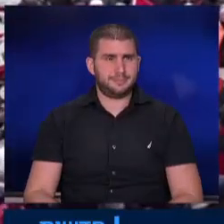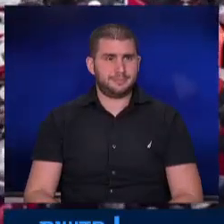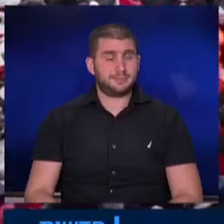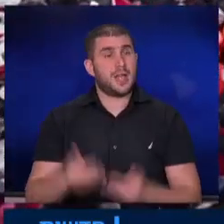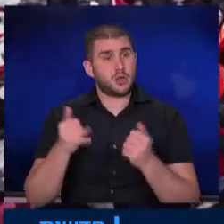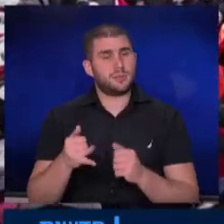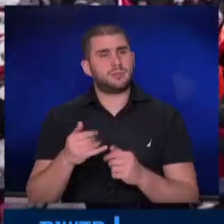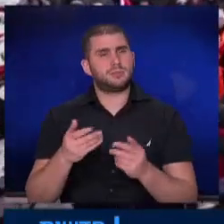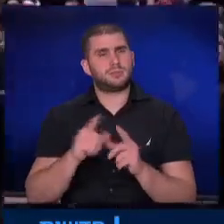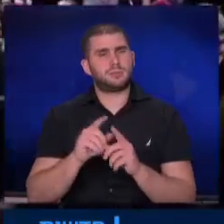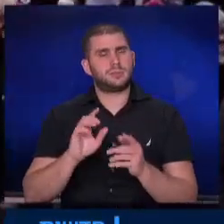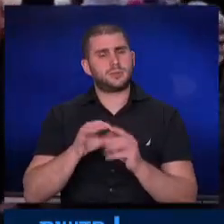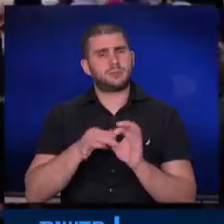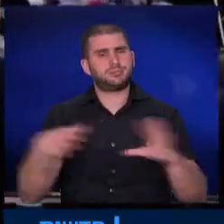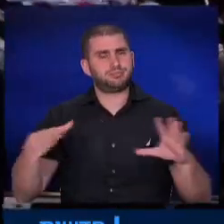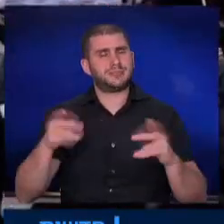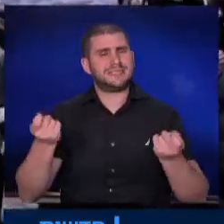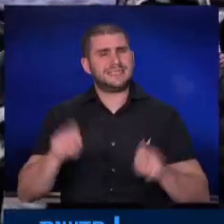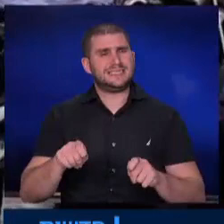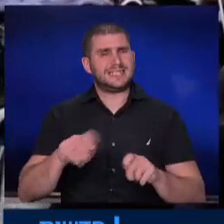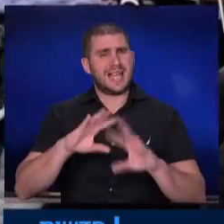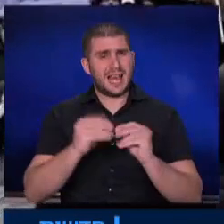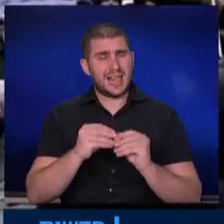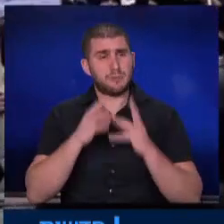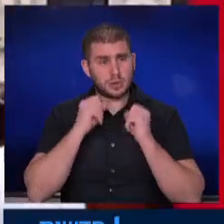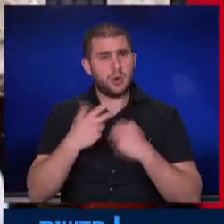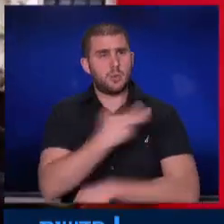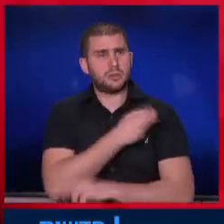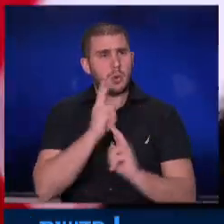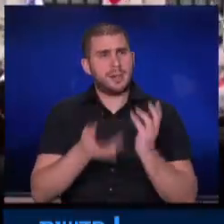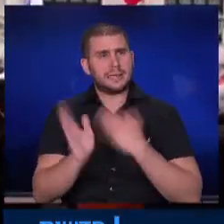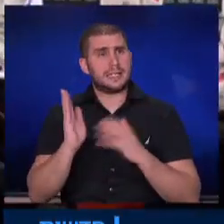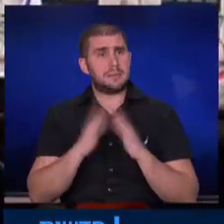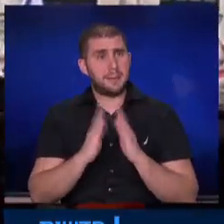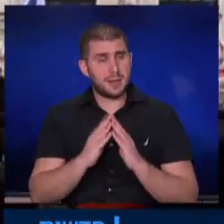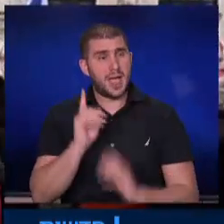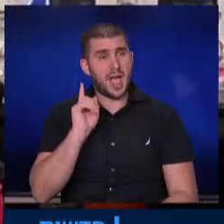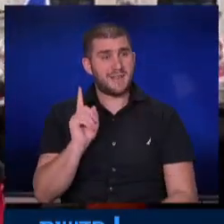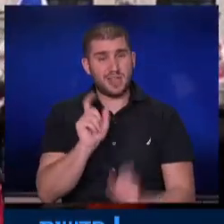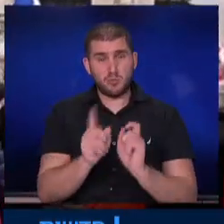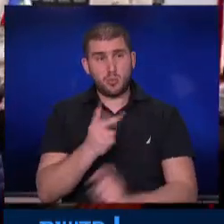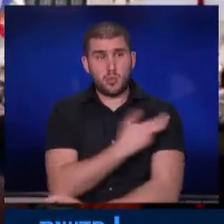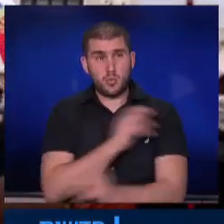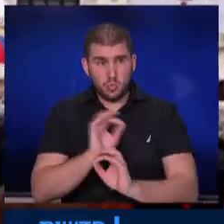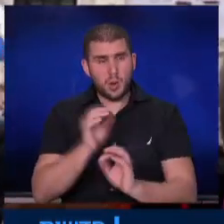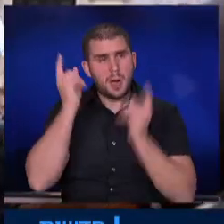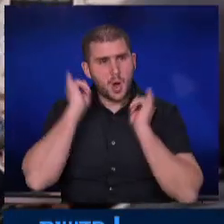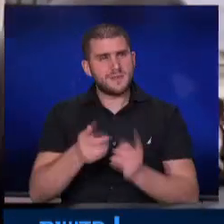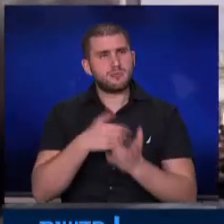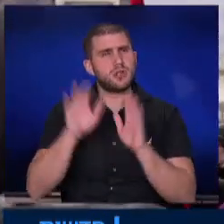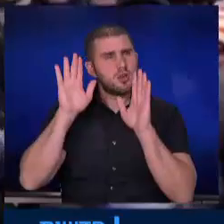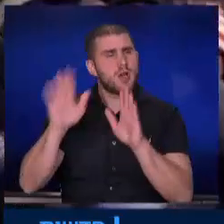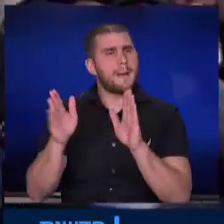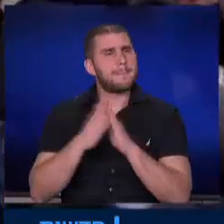היום הוסר הסגר הכללי באוסטריה, מחוסנים שוב רשאים לצאת מבתיהם, אך הלא מחוסנים מחויבים להמשיך